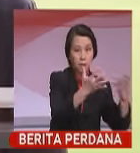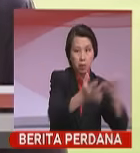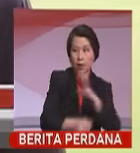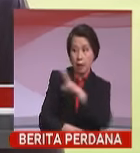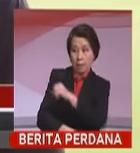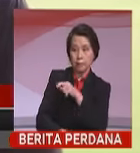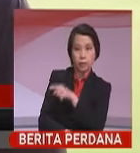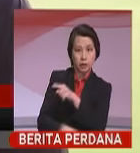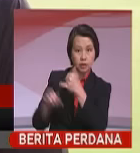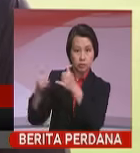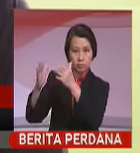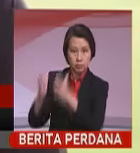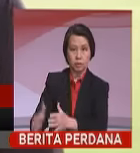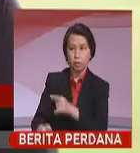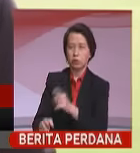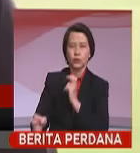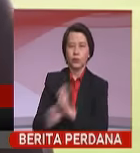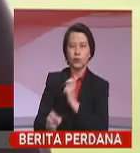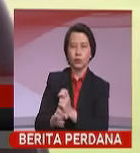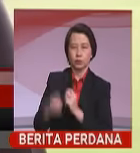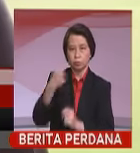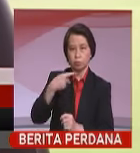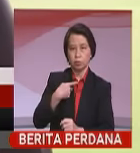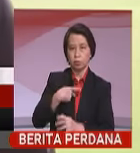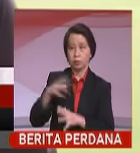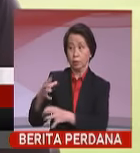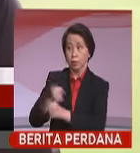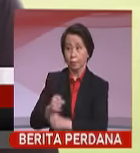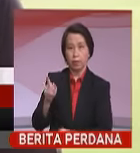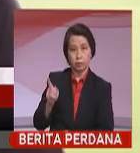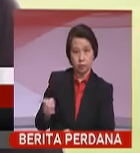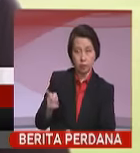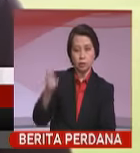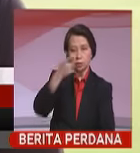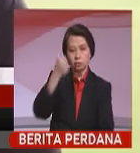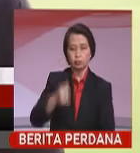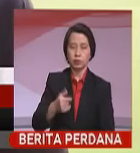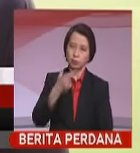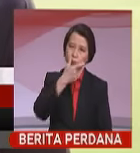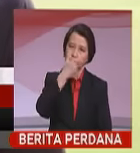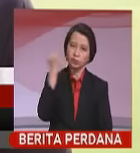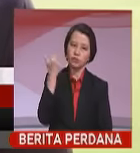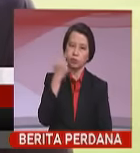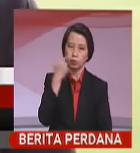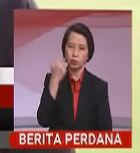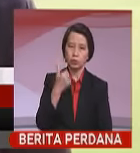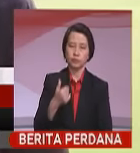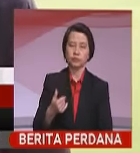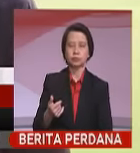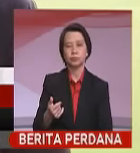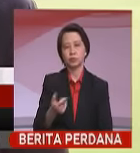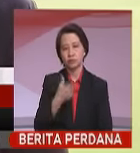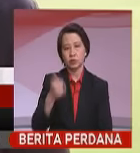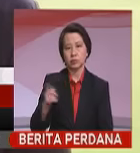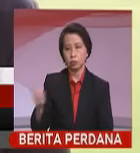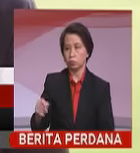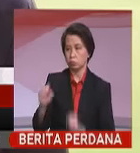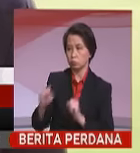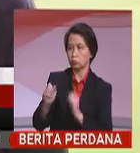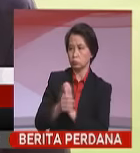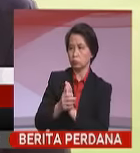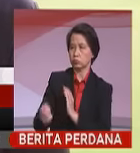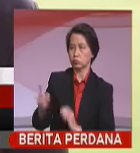course itu menyebabkan ia amat sukar lah untuk kita dapatkan Iki kerana dia punya ability dan